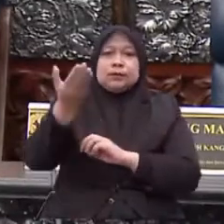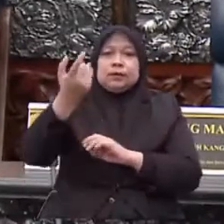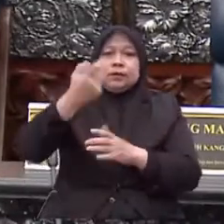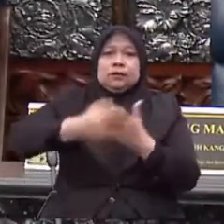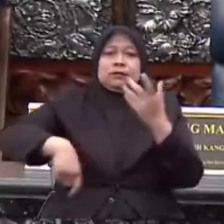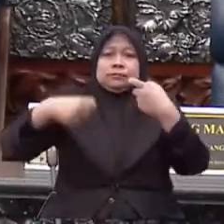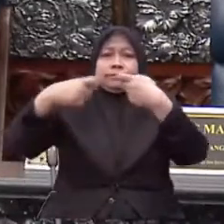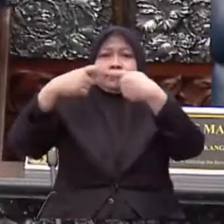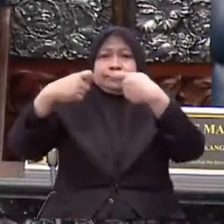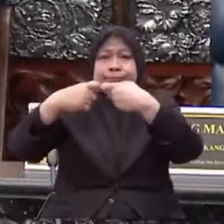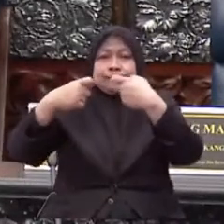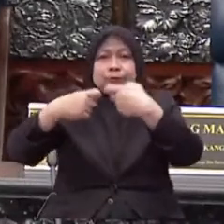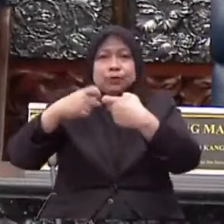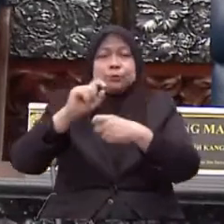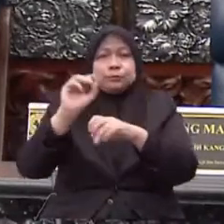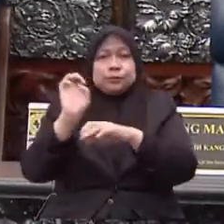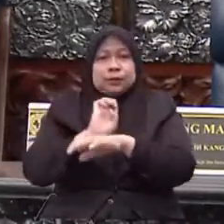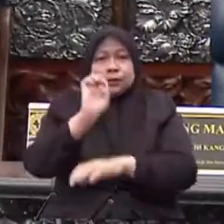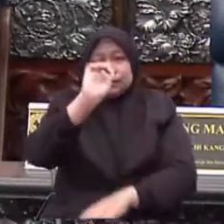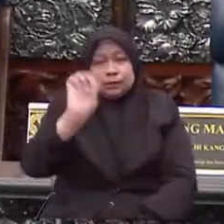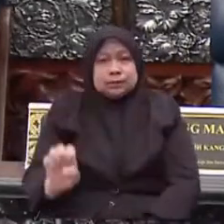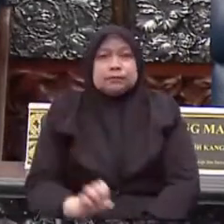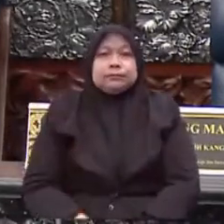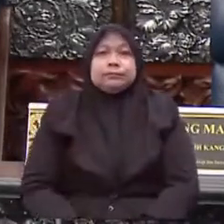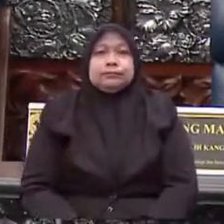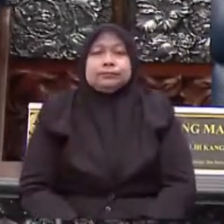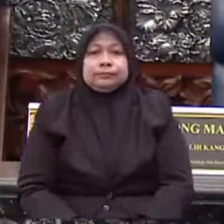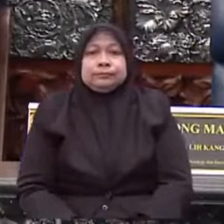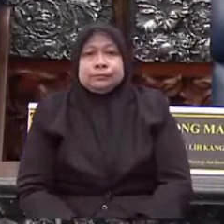kos bahan api untuk bencanaan elektrik